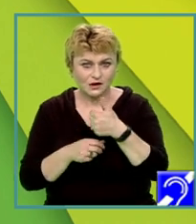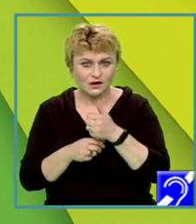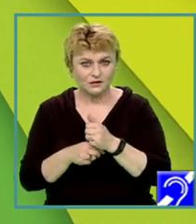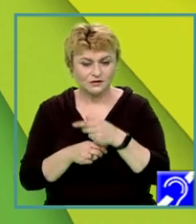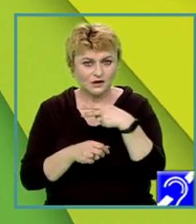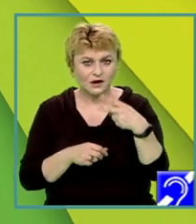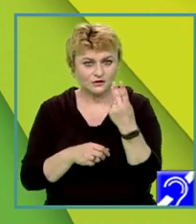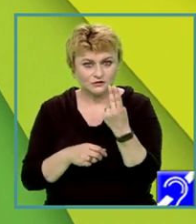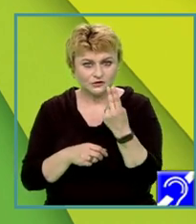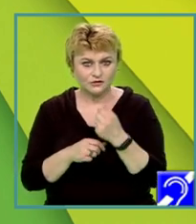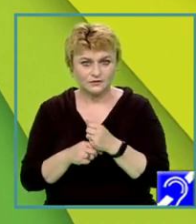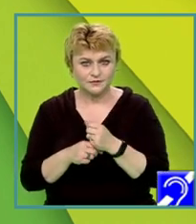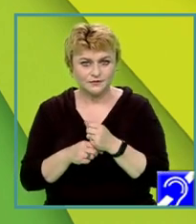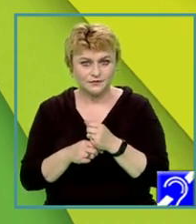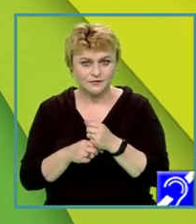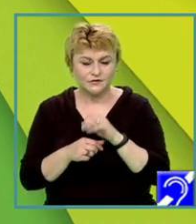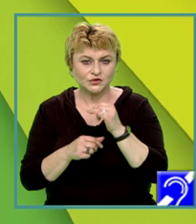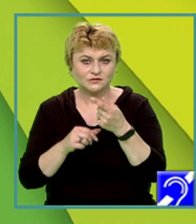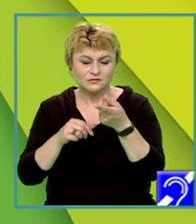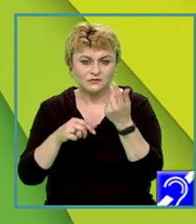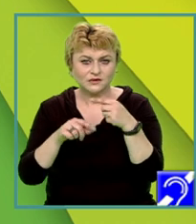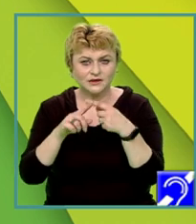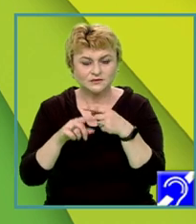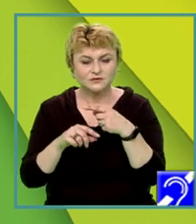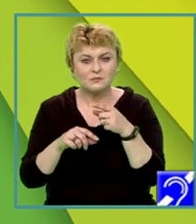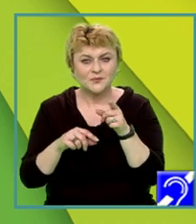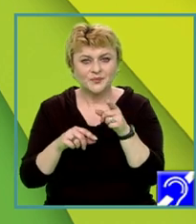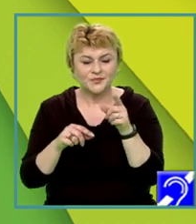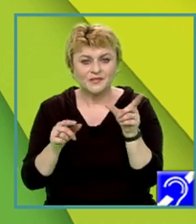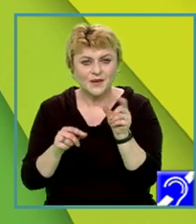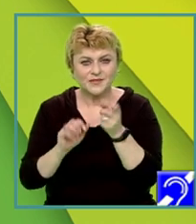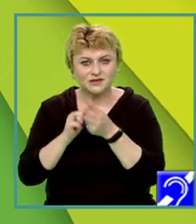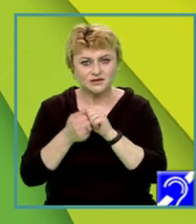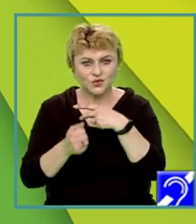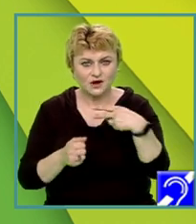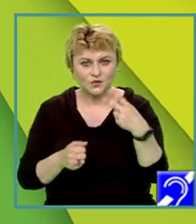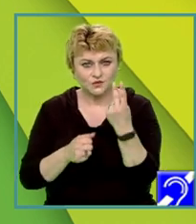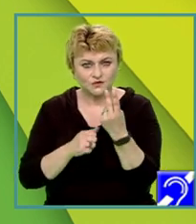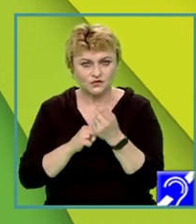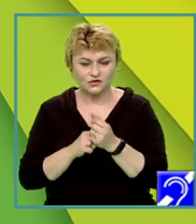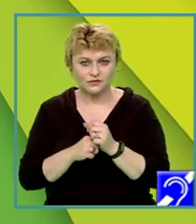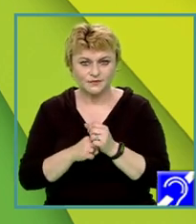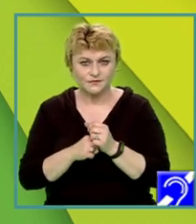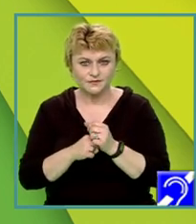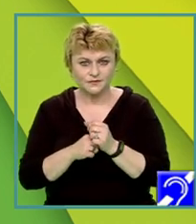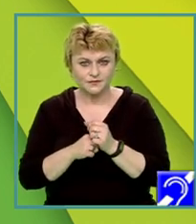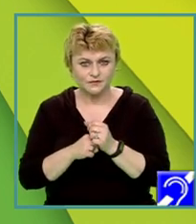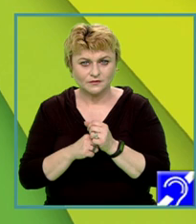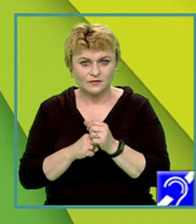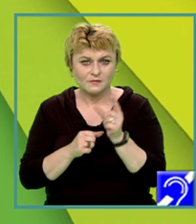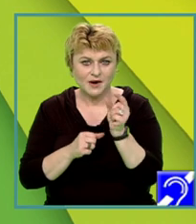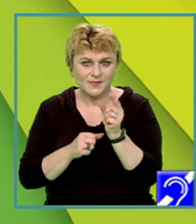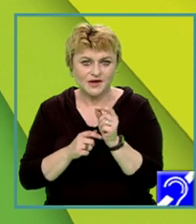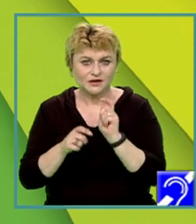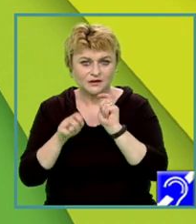doi modul de x mai mic sau egal cu doi după schema de rezolvare este Inc mai mic sau egal